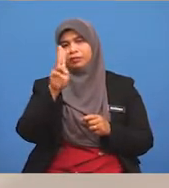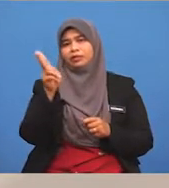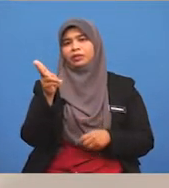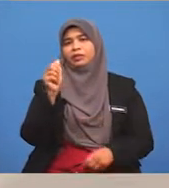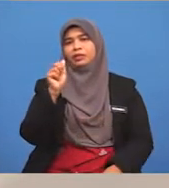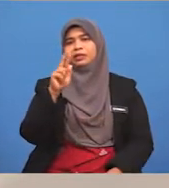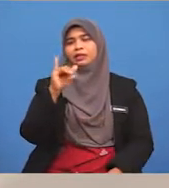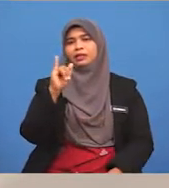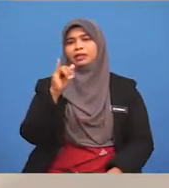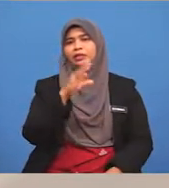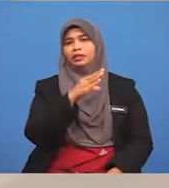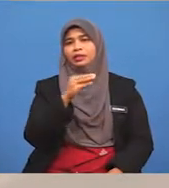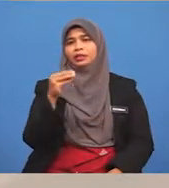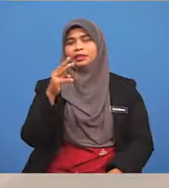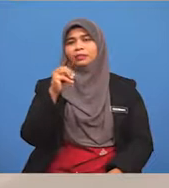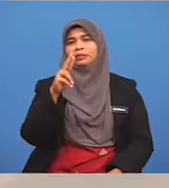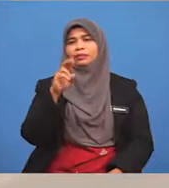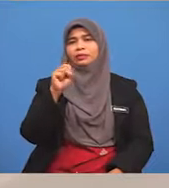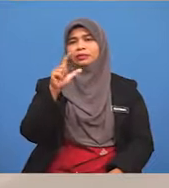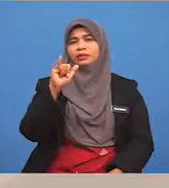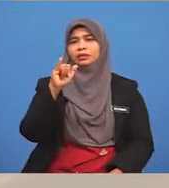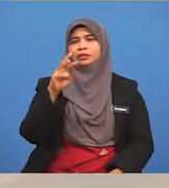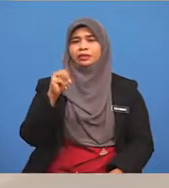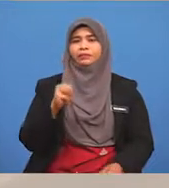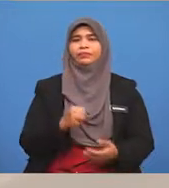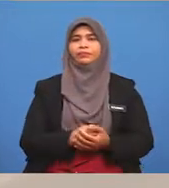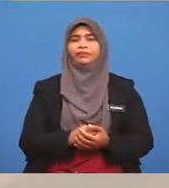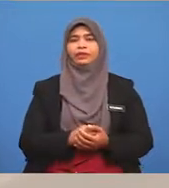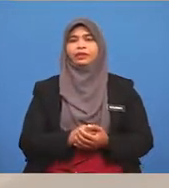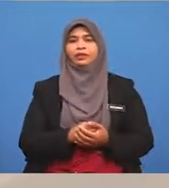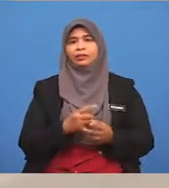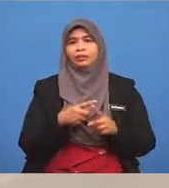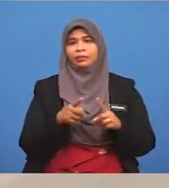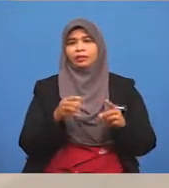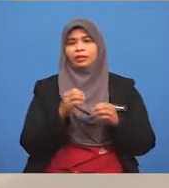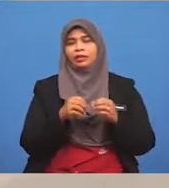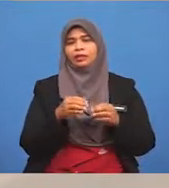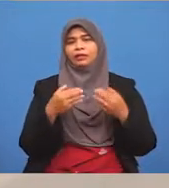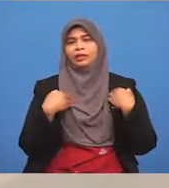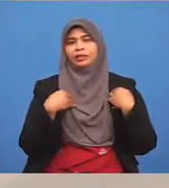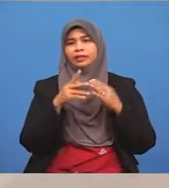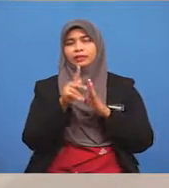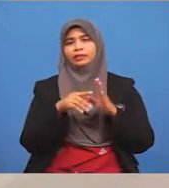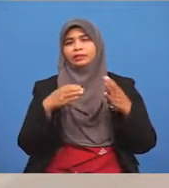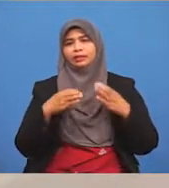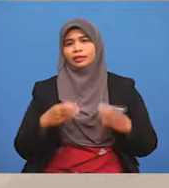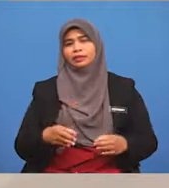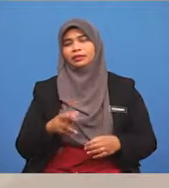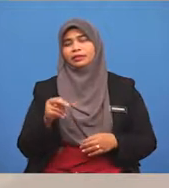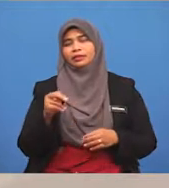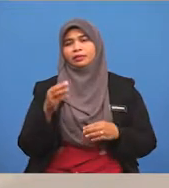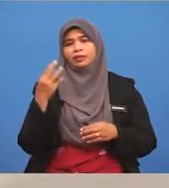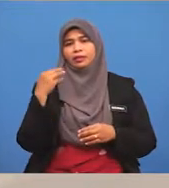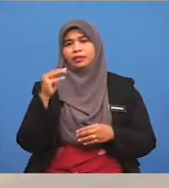Manakala jika terdapat kecacatan tertentu dalam sanad atau matan hadis, beliau akan